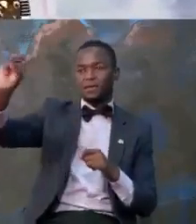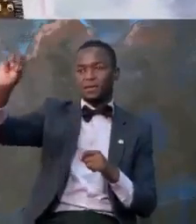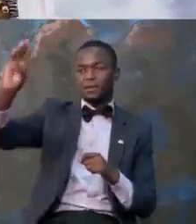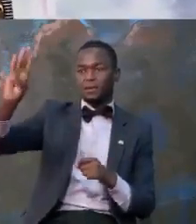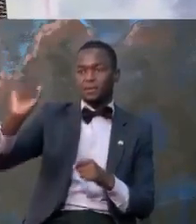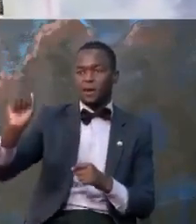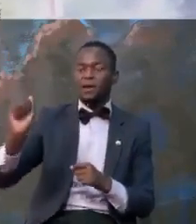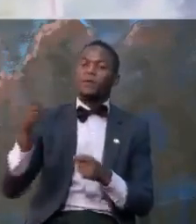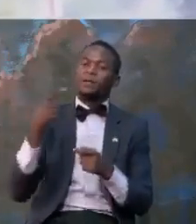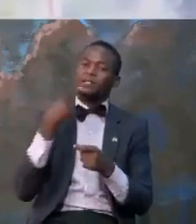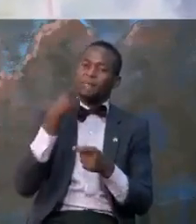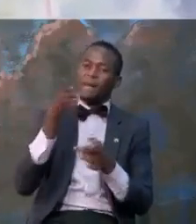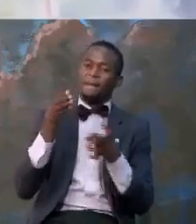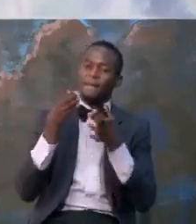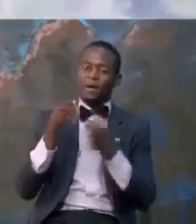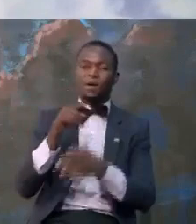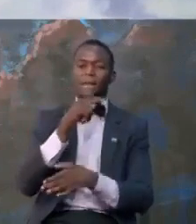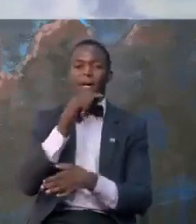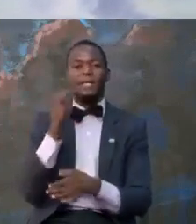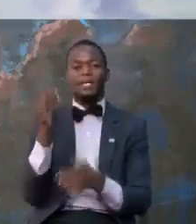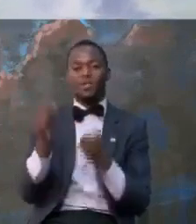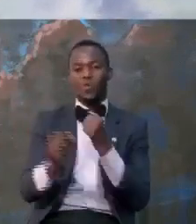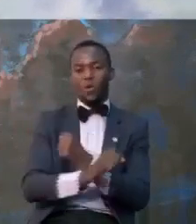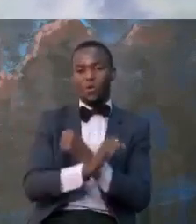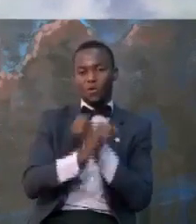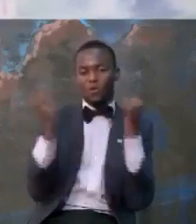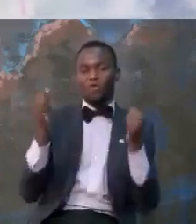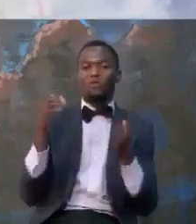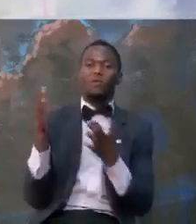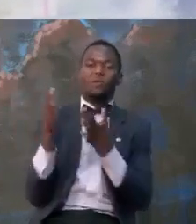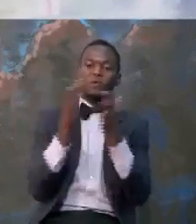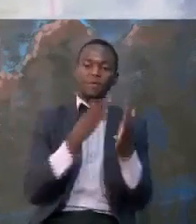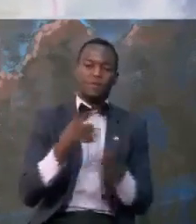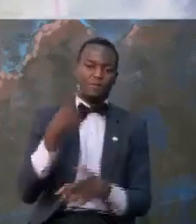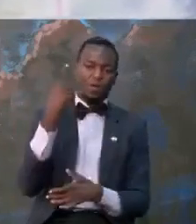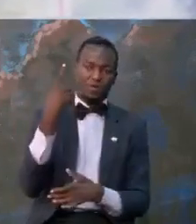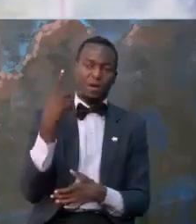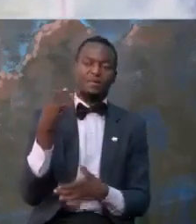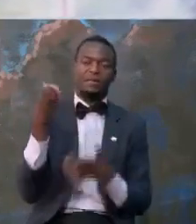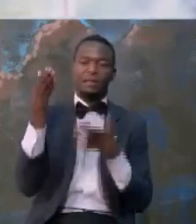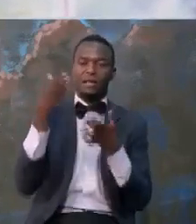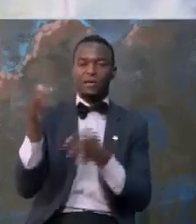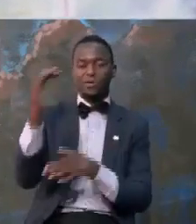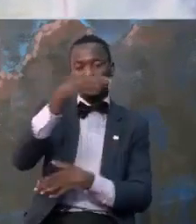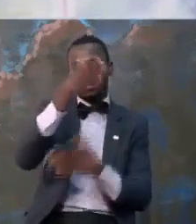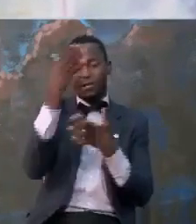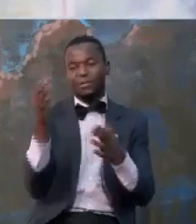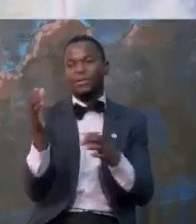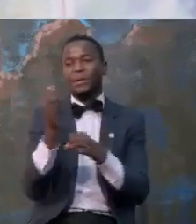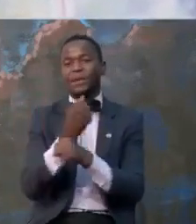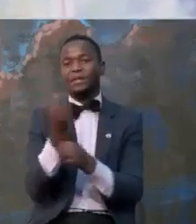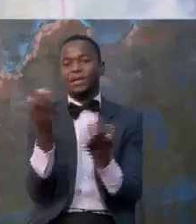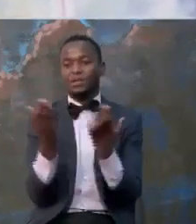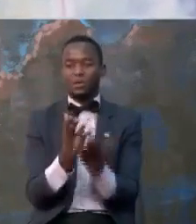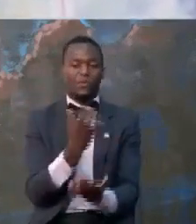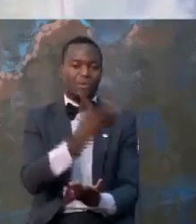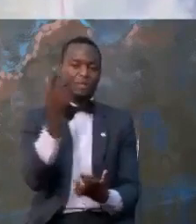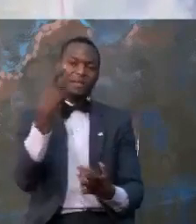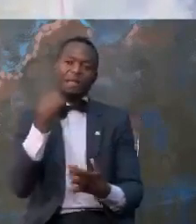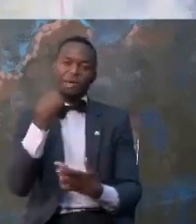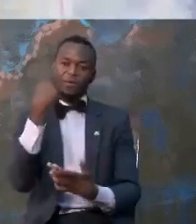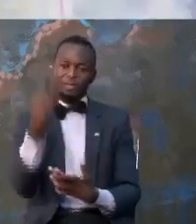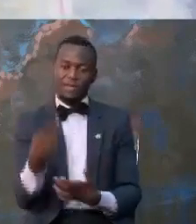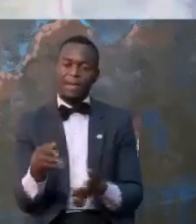lilisema mpango makini wa wokovu sehemu ya kwanza. Na leo jioni hii tunapata somo jingine